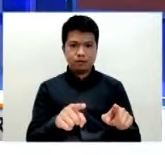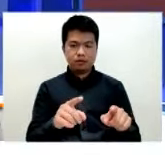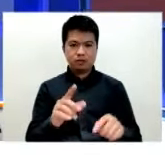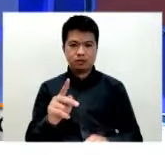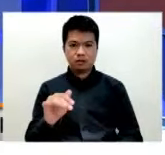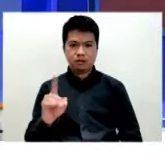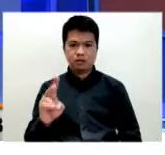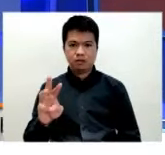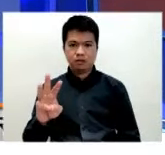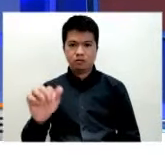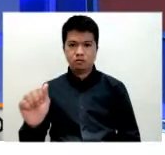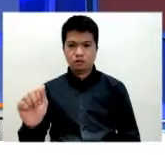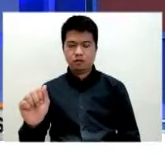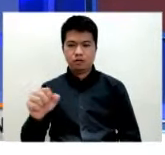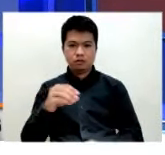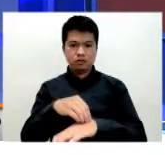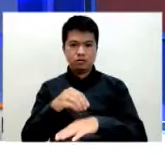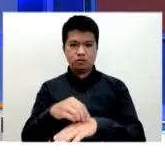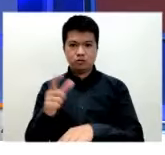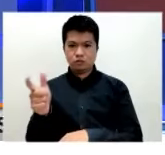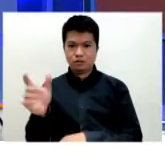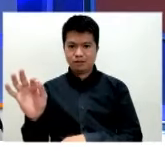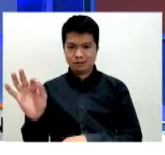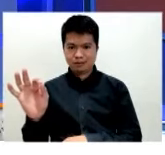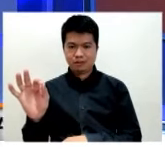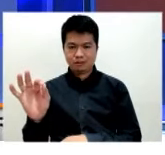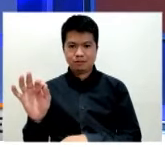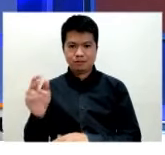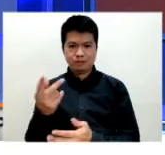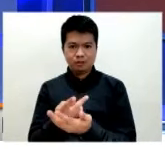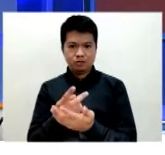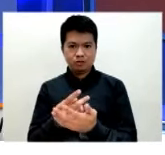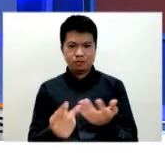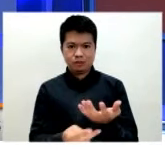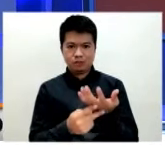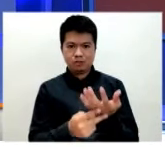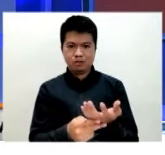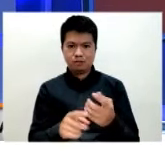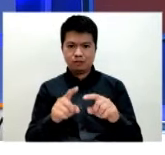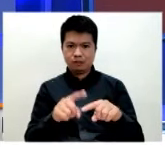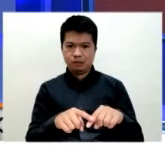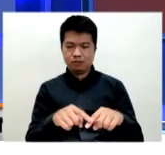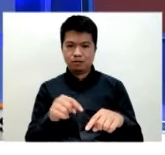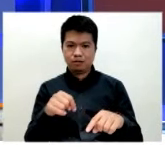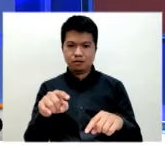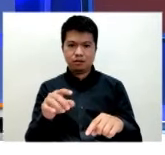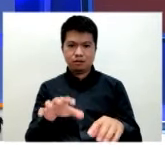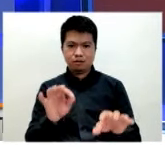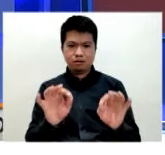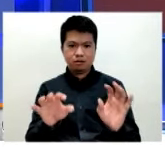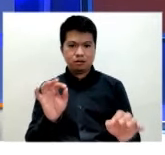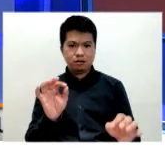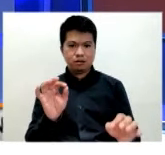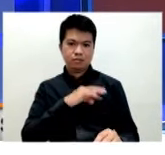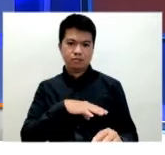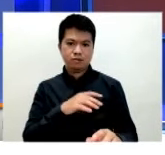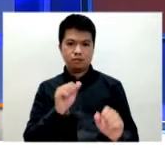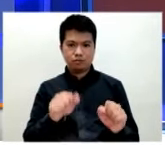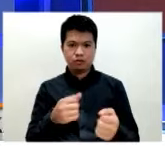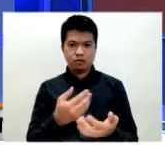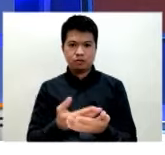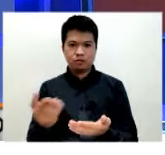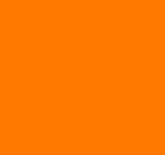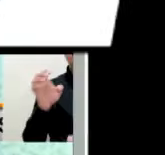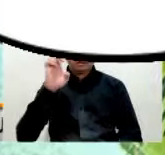halagang 29 pesos kada kilo. Pero piling mga benepisyaryo lang ang pwedeng makabili. Nasa frontline ng balitang yan si Shyla